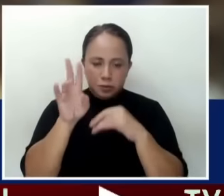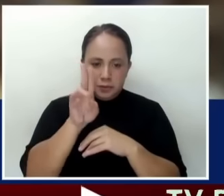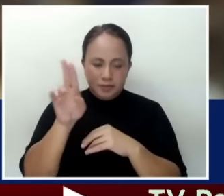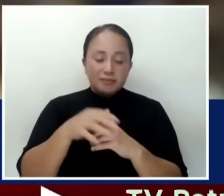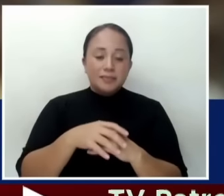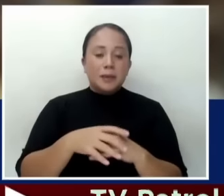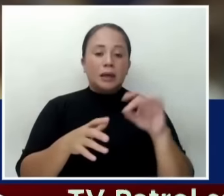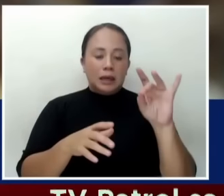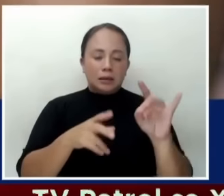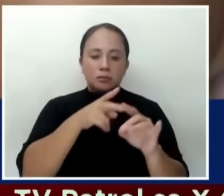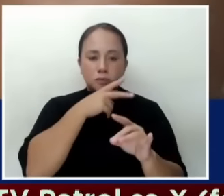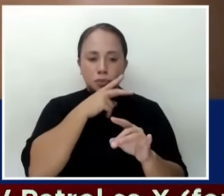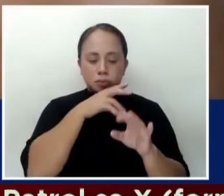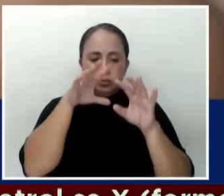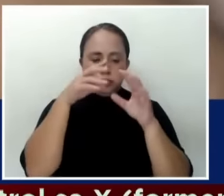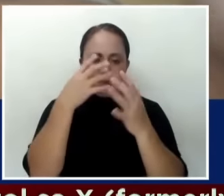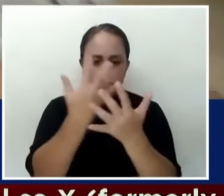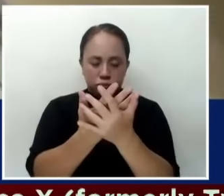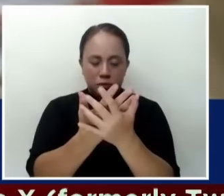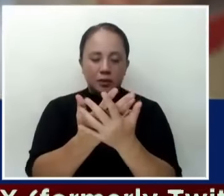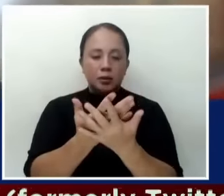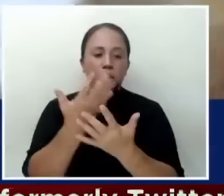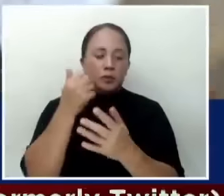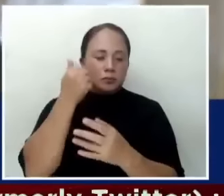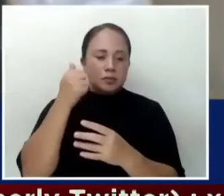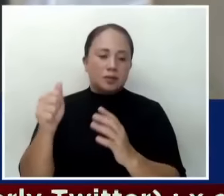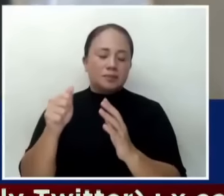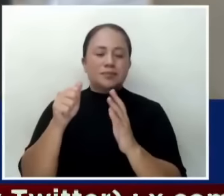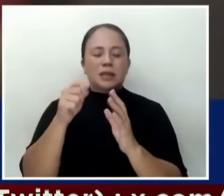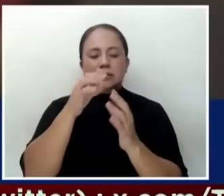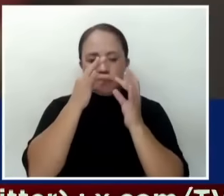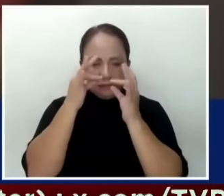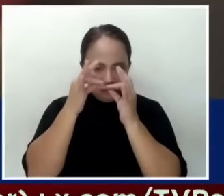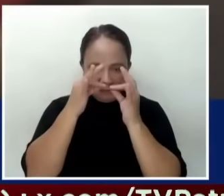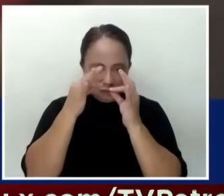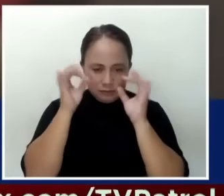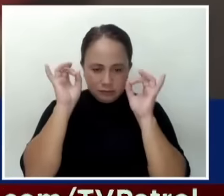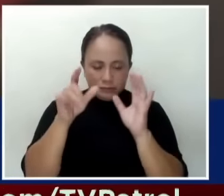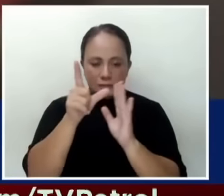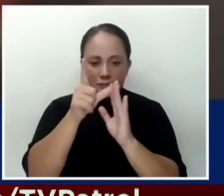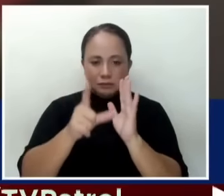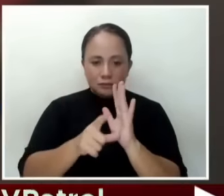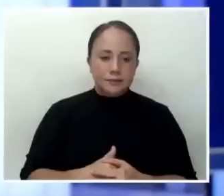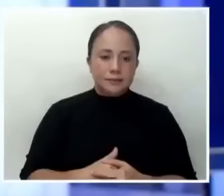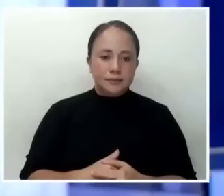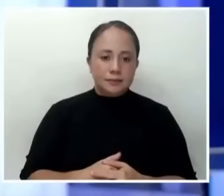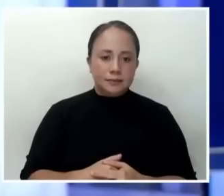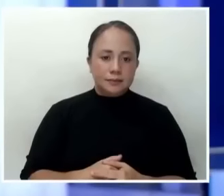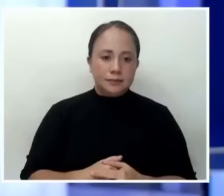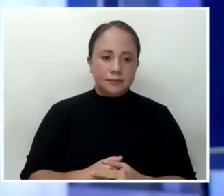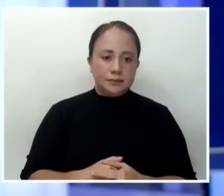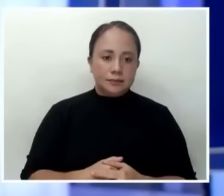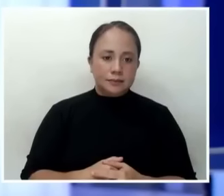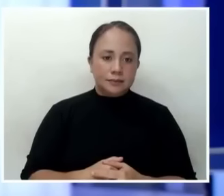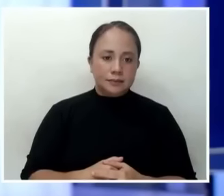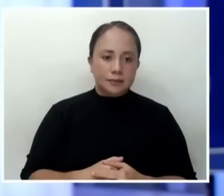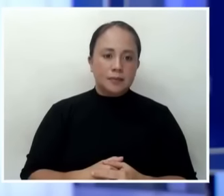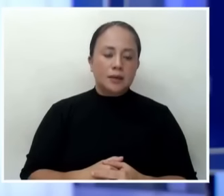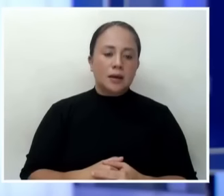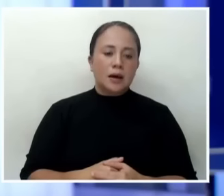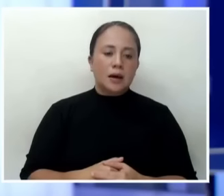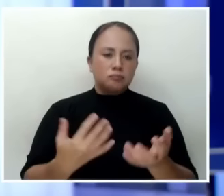walong suspect sa paglabag sa Dangerous Drugs Act. Nico Bawa, ABS-CBN News. Nagtamo ng paso